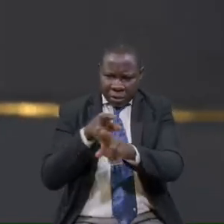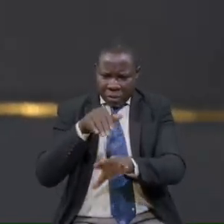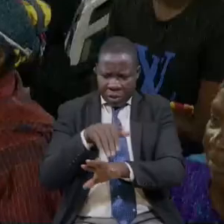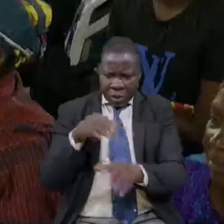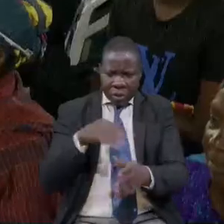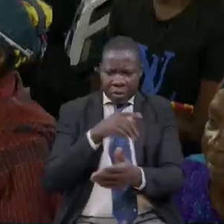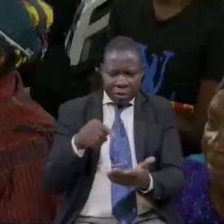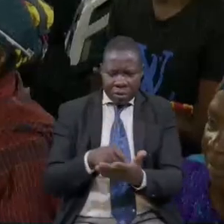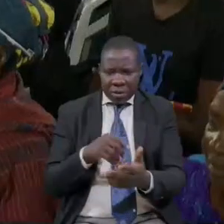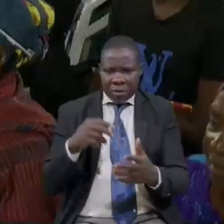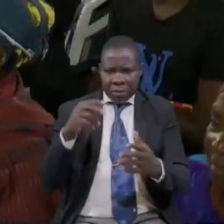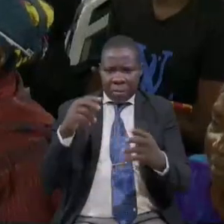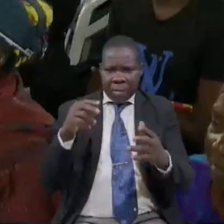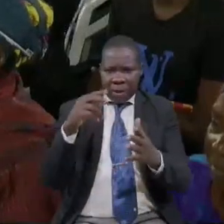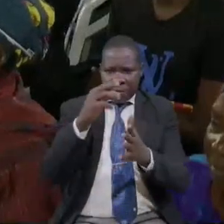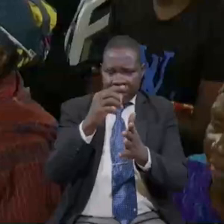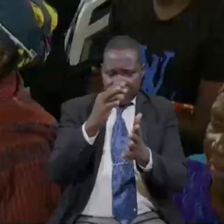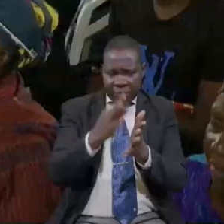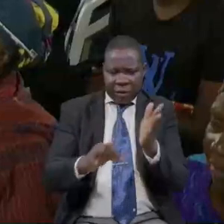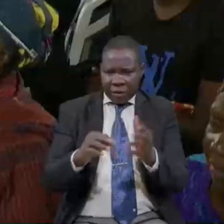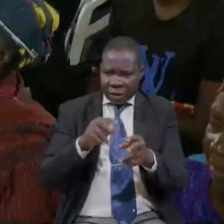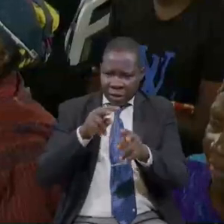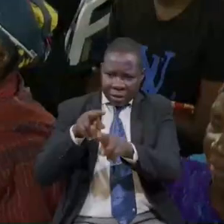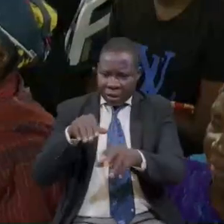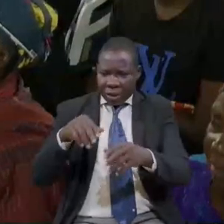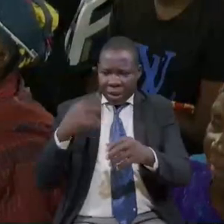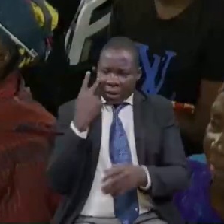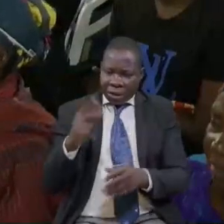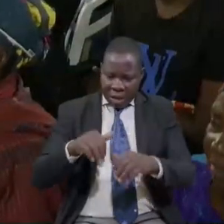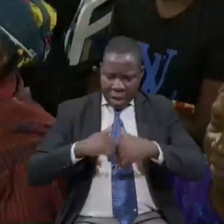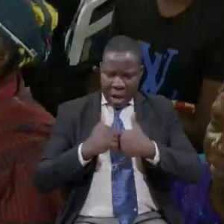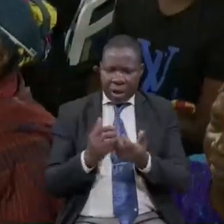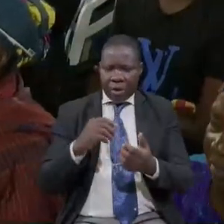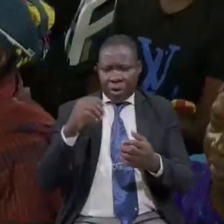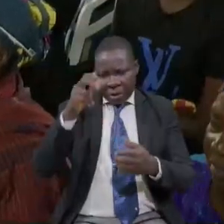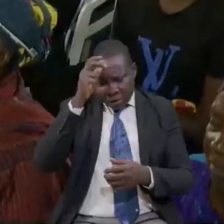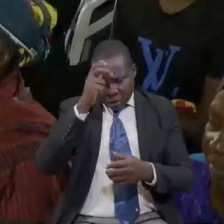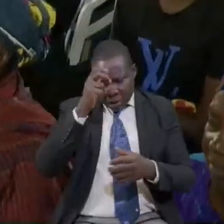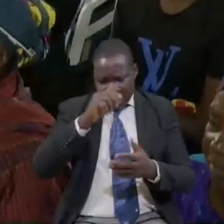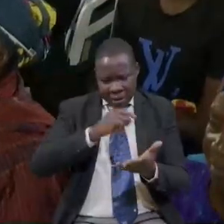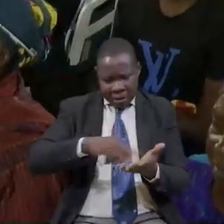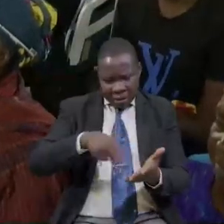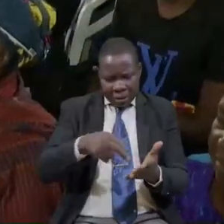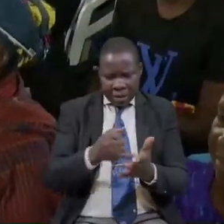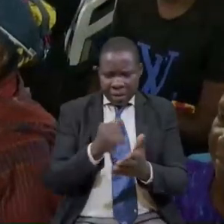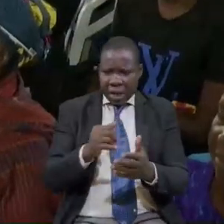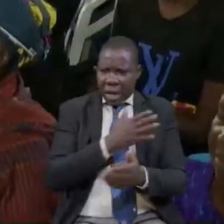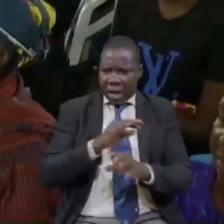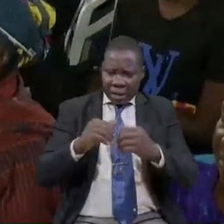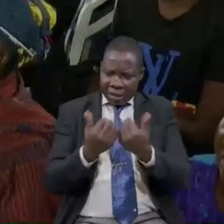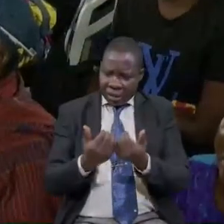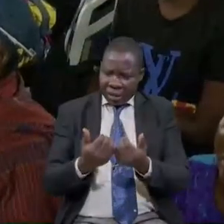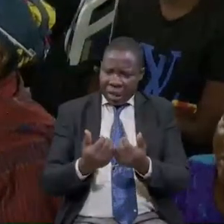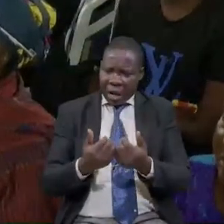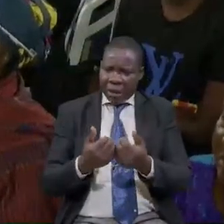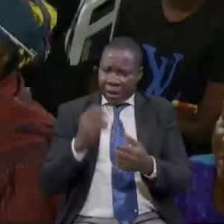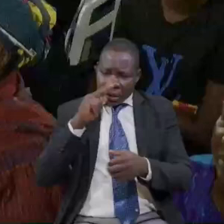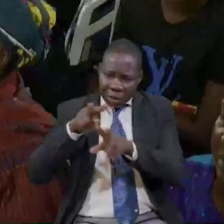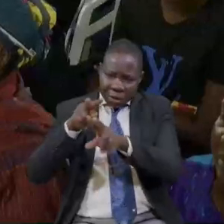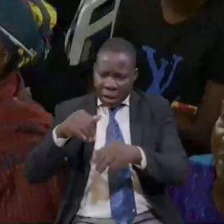comment Satan cite ce verset. Voyons comment l'agent de Satan, les messagers de